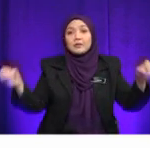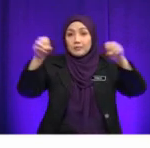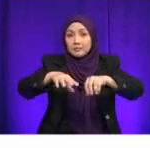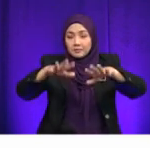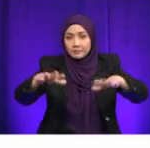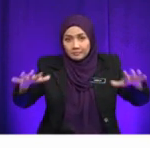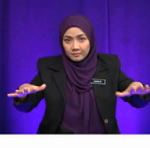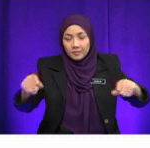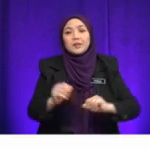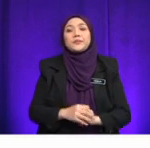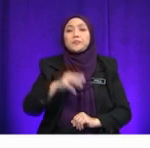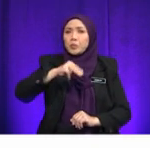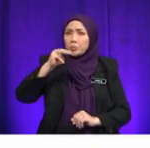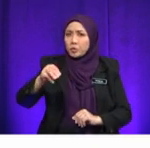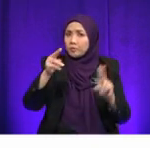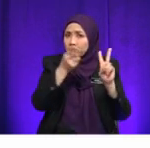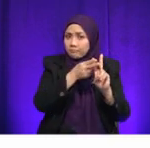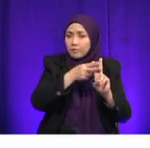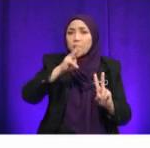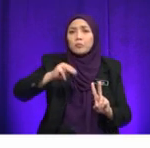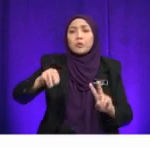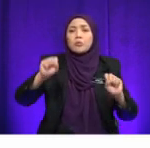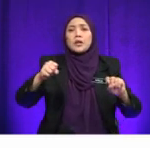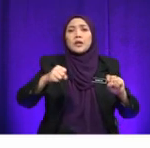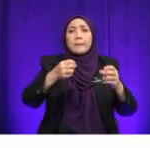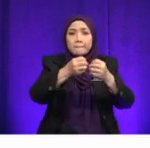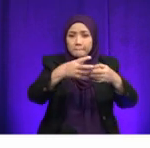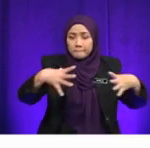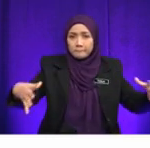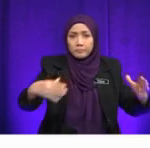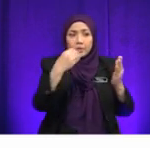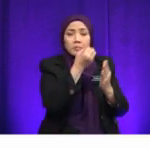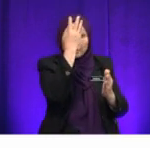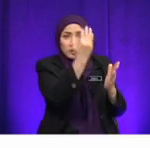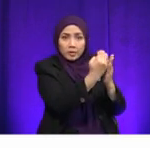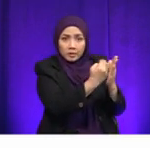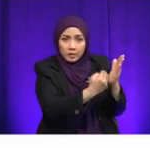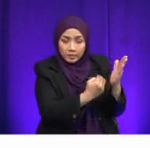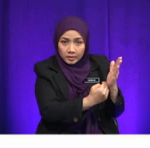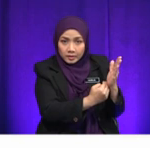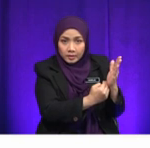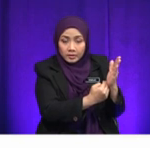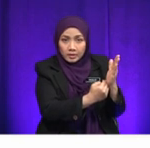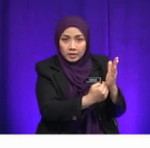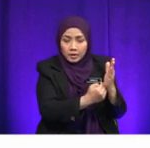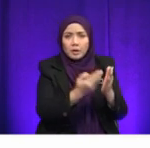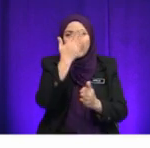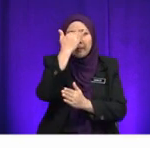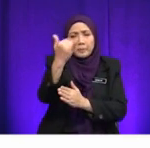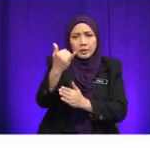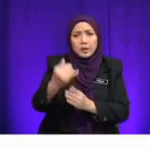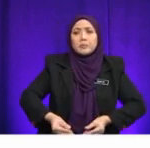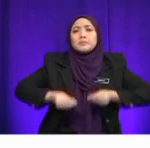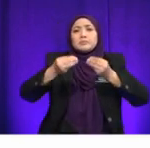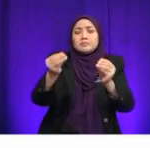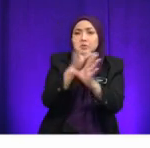murid-murid dapat menguraikan penentangan yang dilakukan oleh penduduk tempatan terhadap penyerahan serawa ini dan seterusnya dan tentulah kita